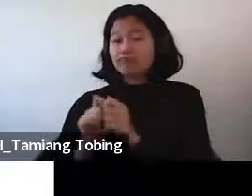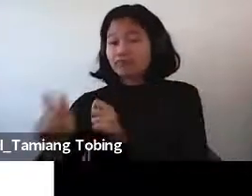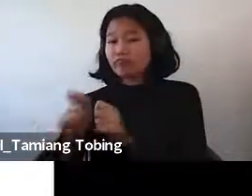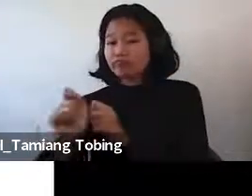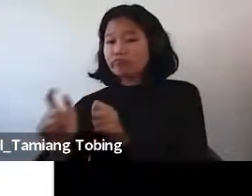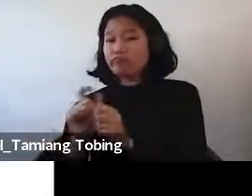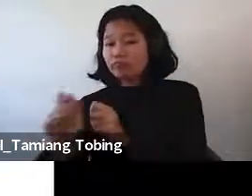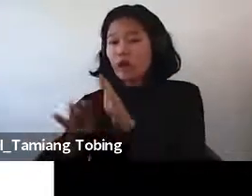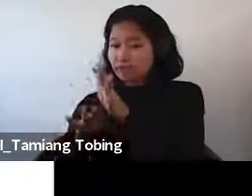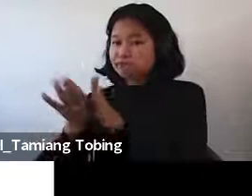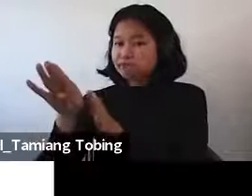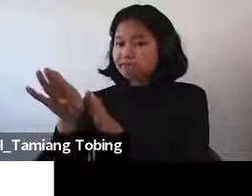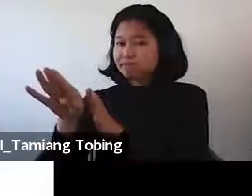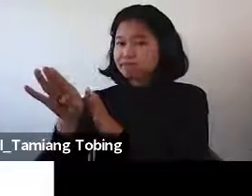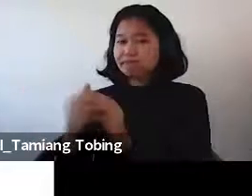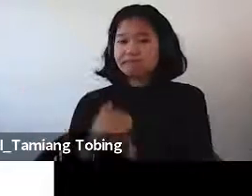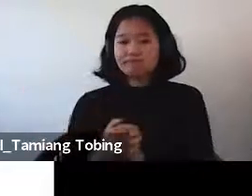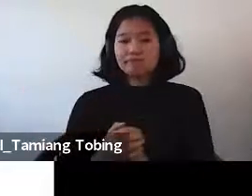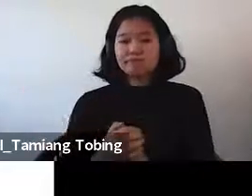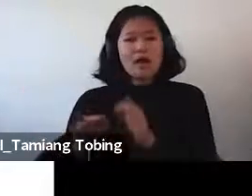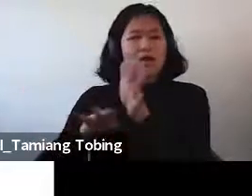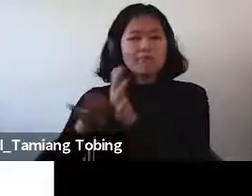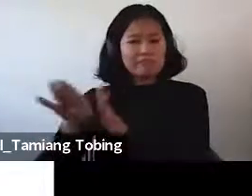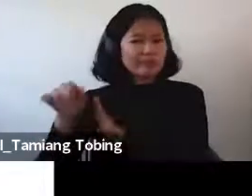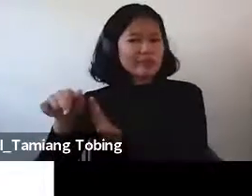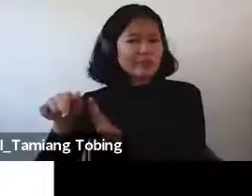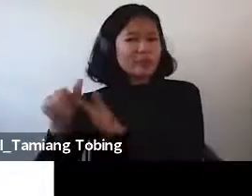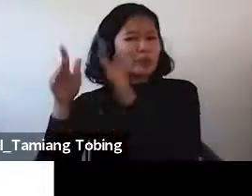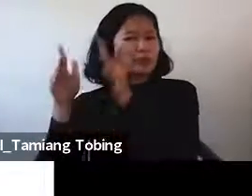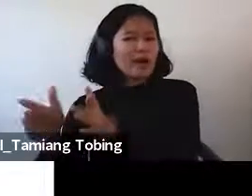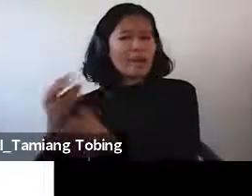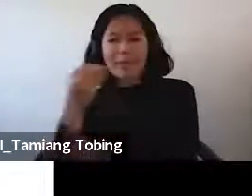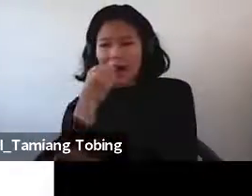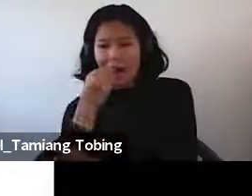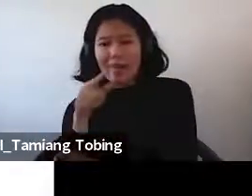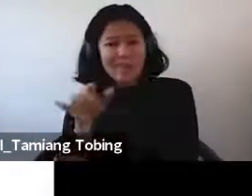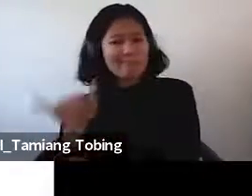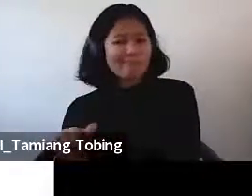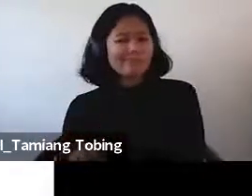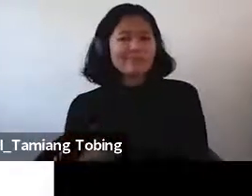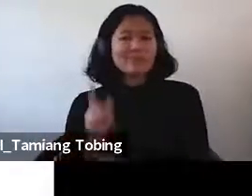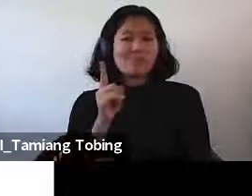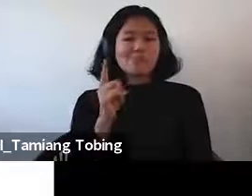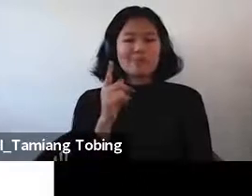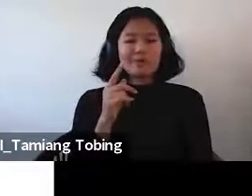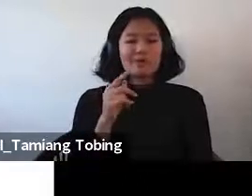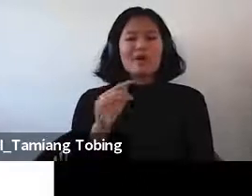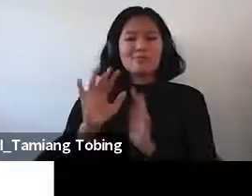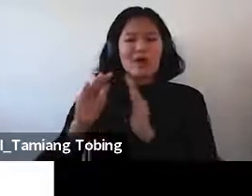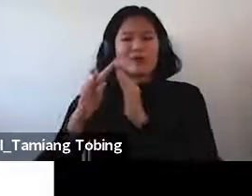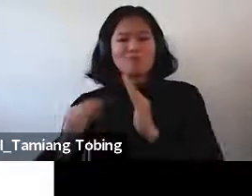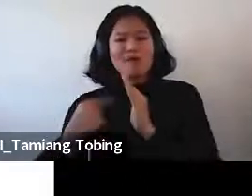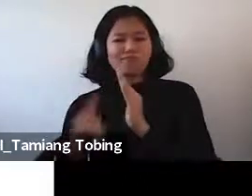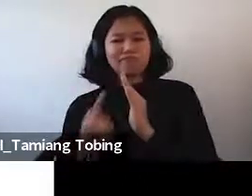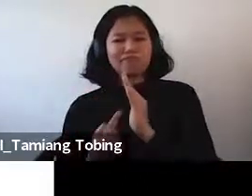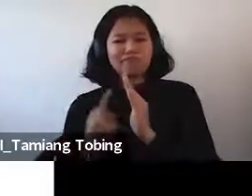pengeluaran bertambah, dan terutama memang bertambahnya di bidang makanan ya, karena ya kita banyak tinggal di rumah, biasanya kalau tinggal